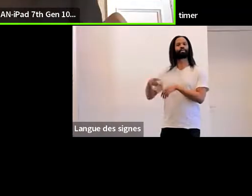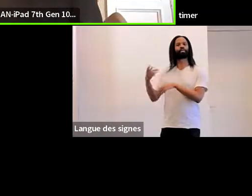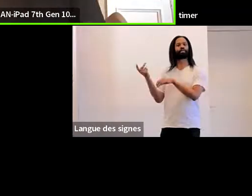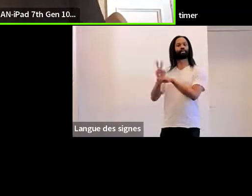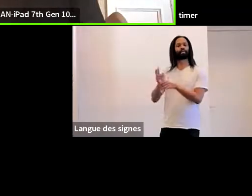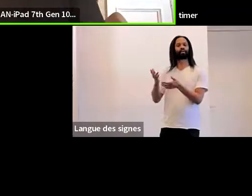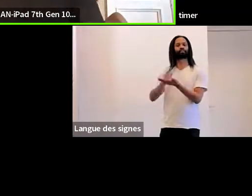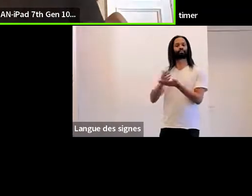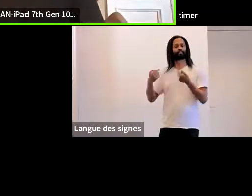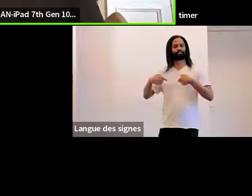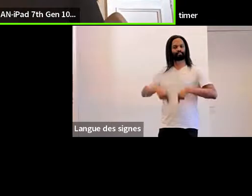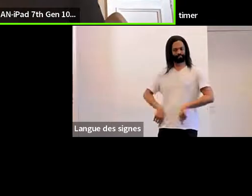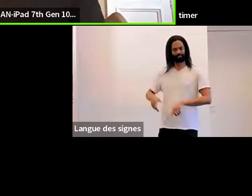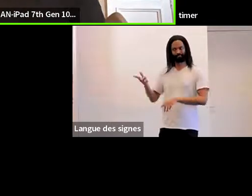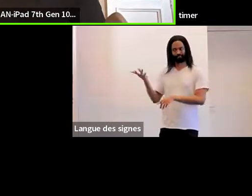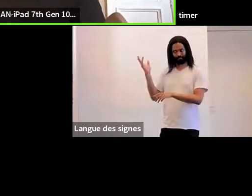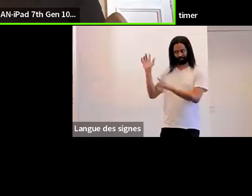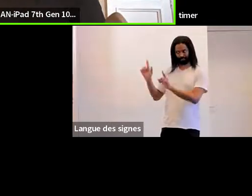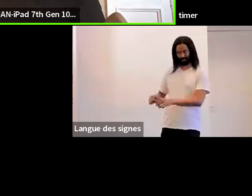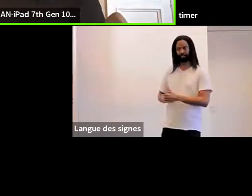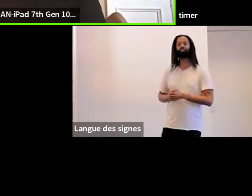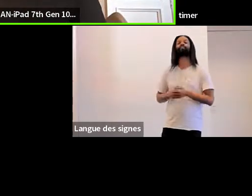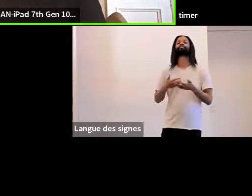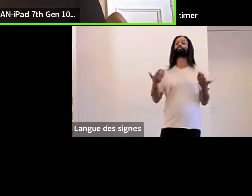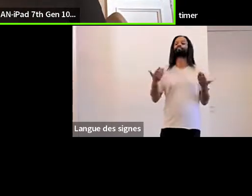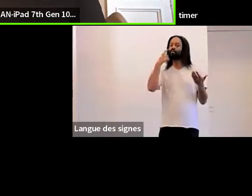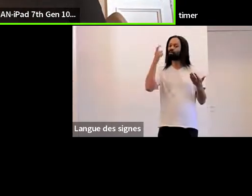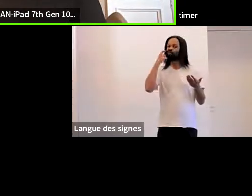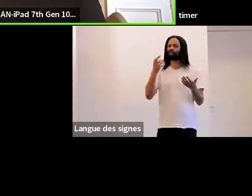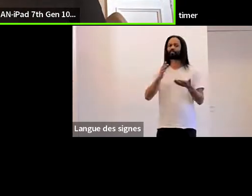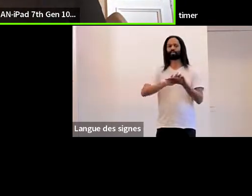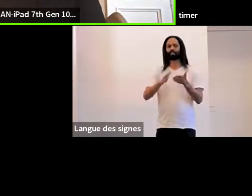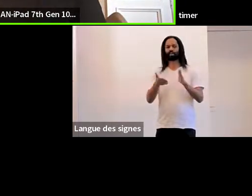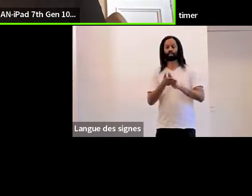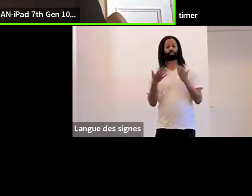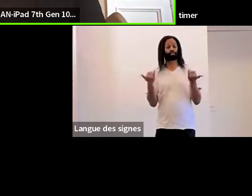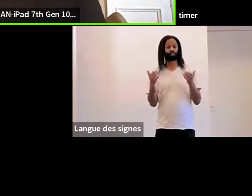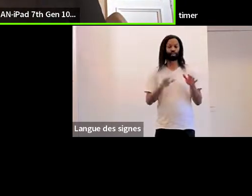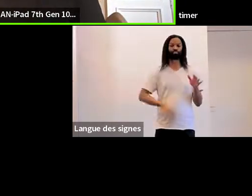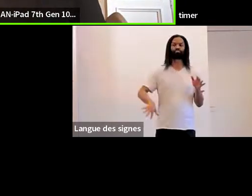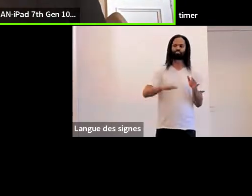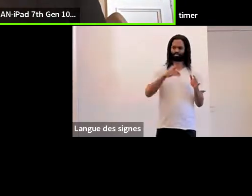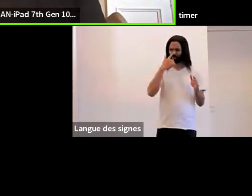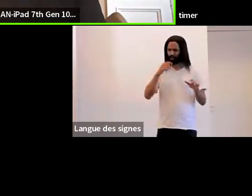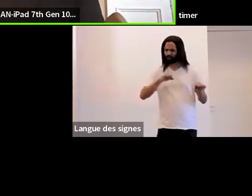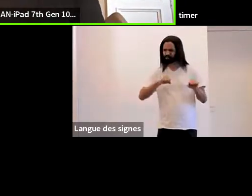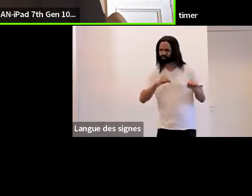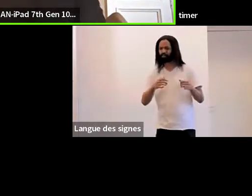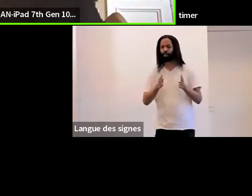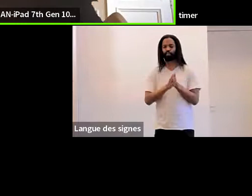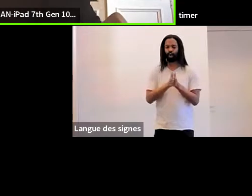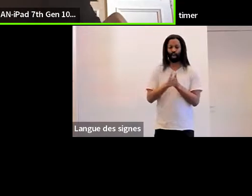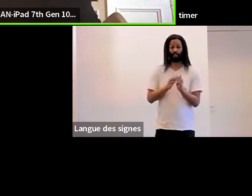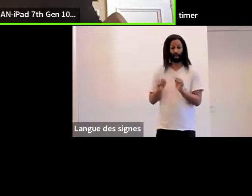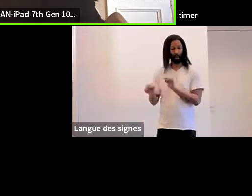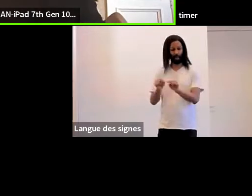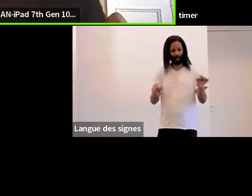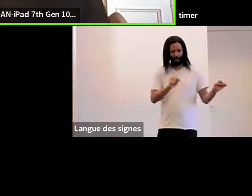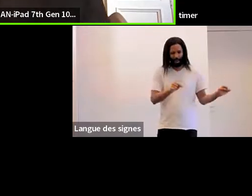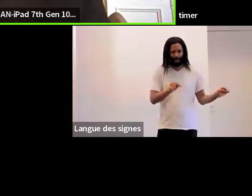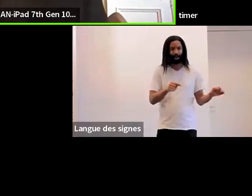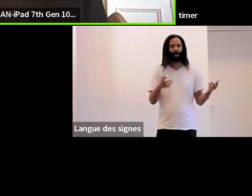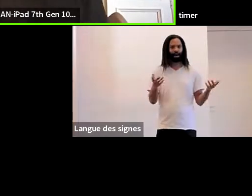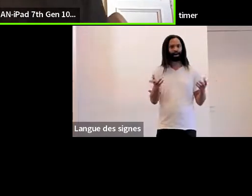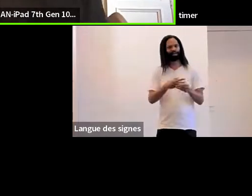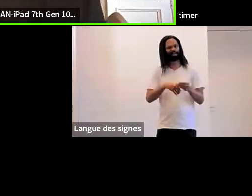Sylvain Mathieu. On constate que les volontés associatives sur notre territoire sont fortes et qu'elles ont notamment participé à la